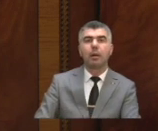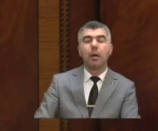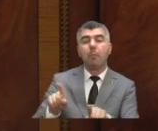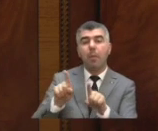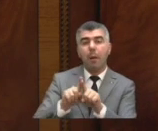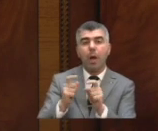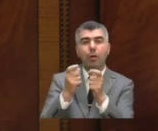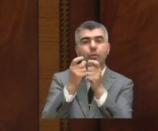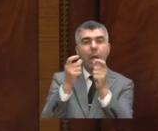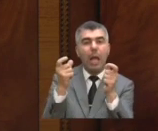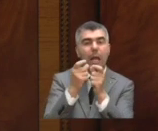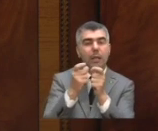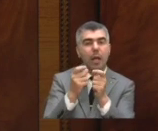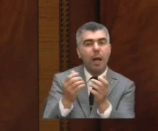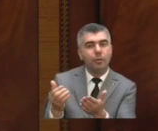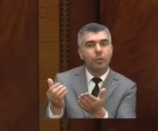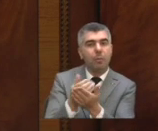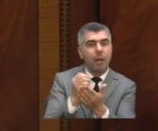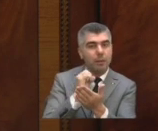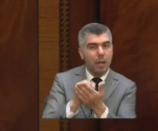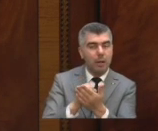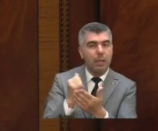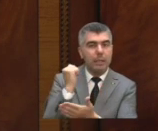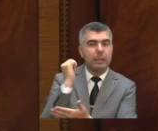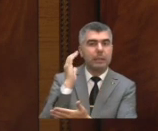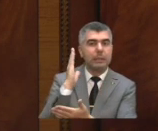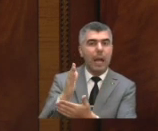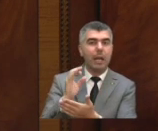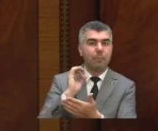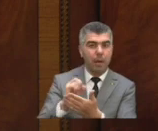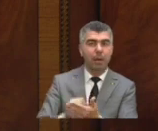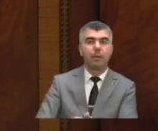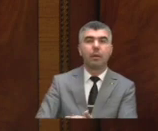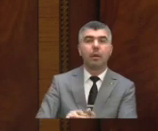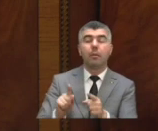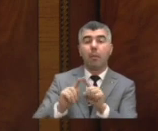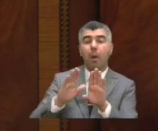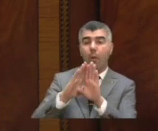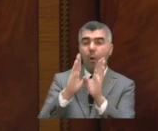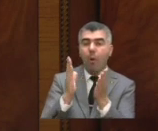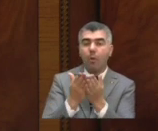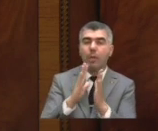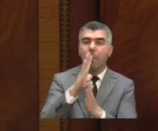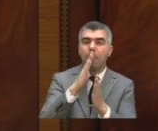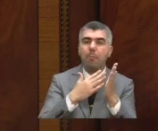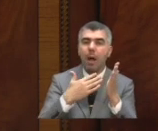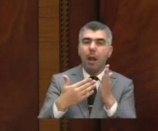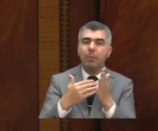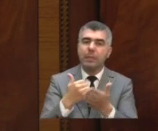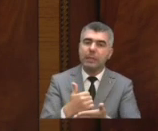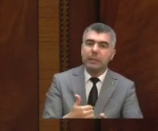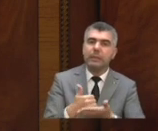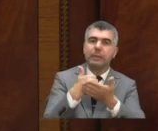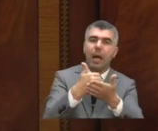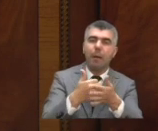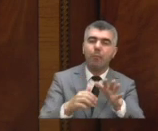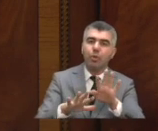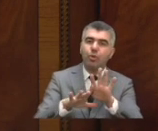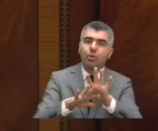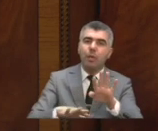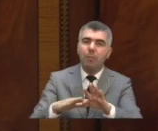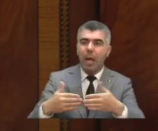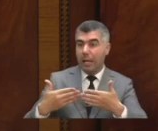بالمقاولات الى جانب العمل على عقلن ونجع برامج الدعم الاجتماعي الموجوده